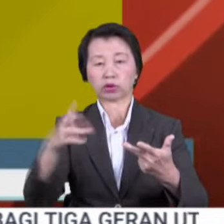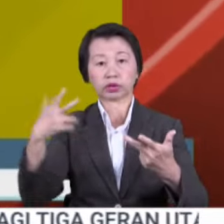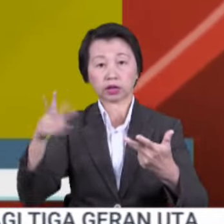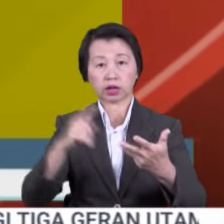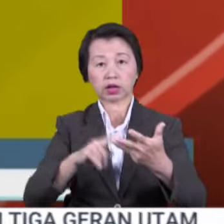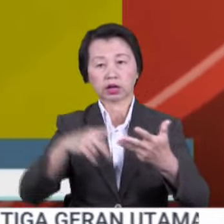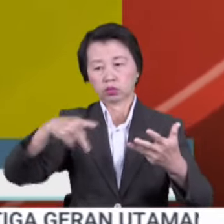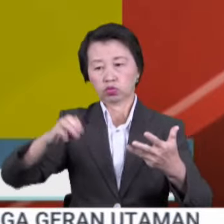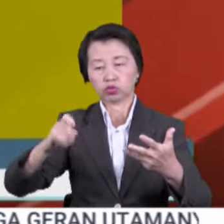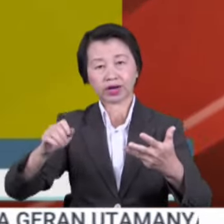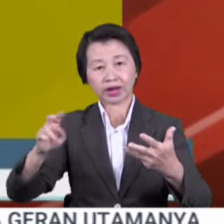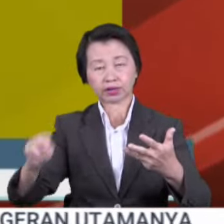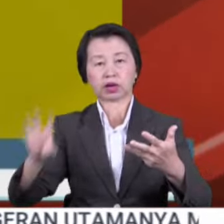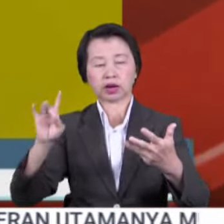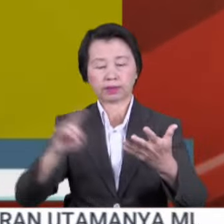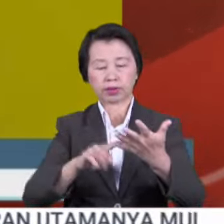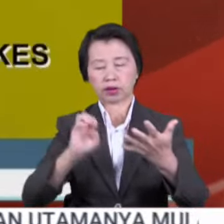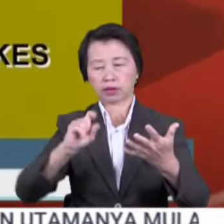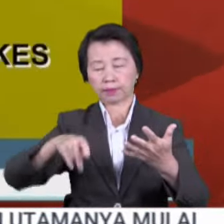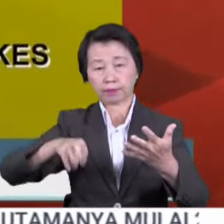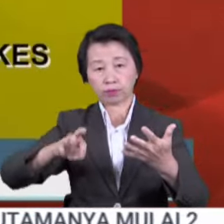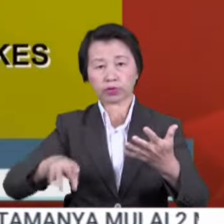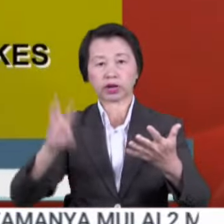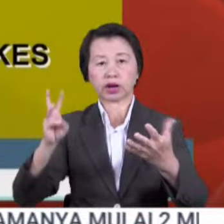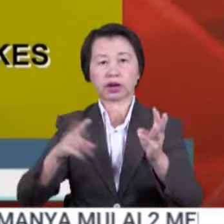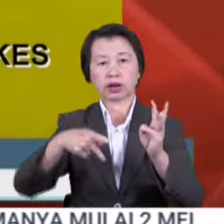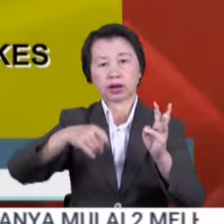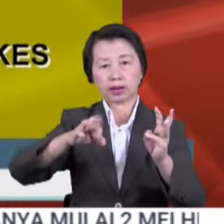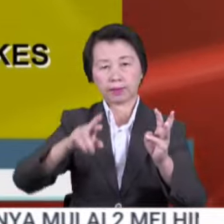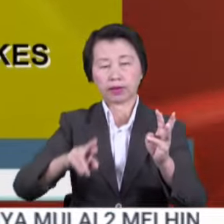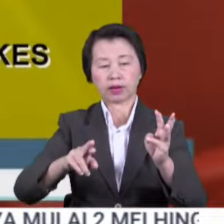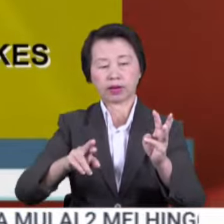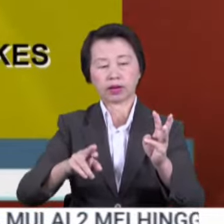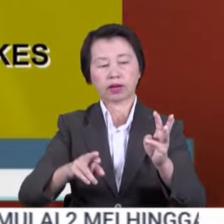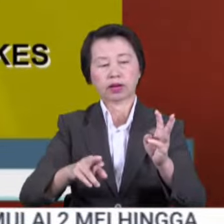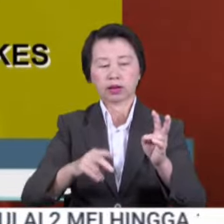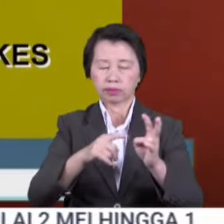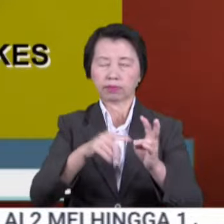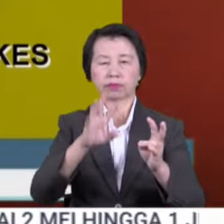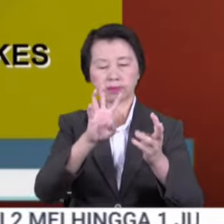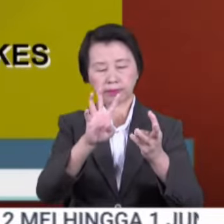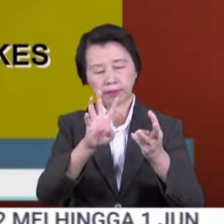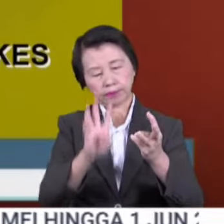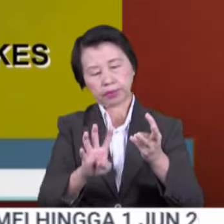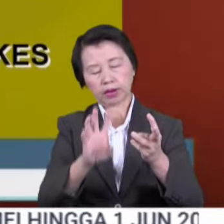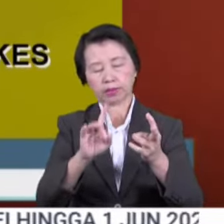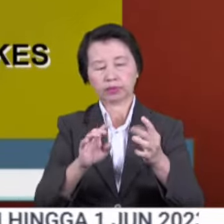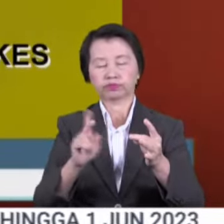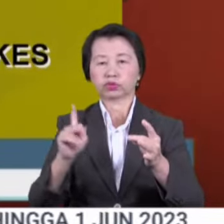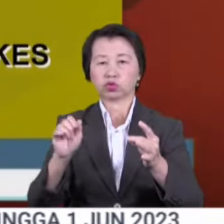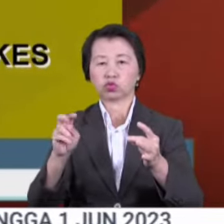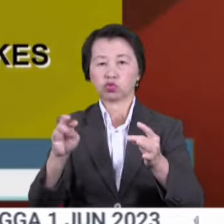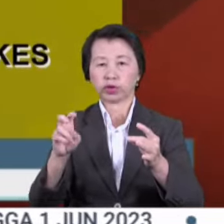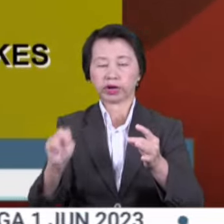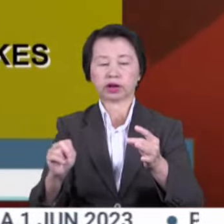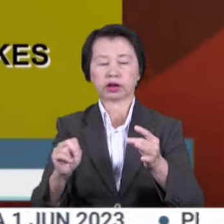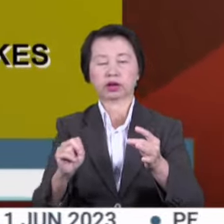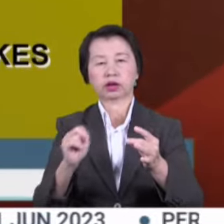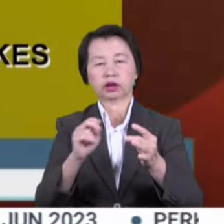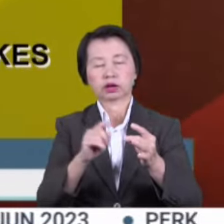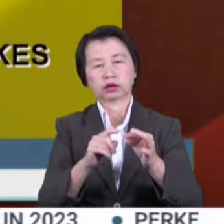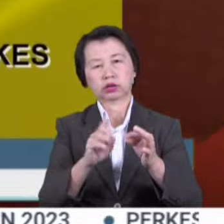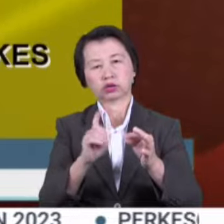putatan 8 sempurna 6 Papar dan Tambunan masing-masing 4 case gunak 3 manakah tuaran